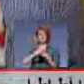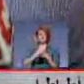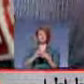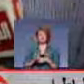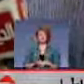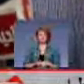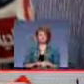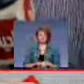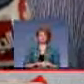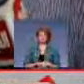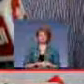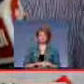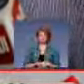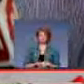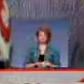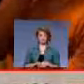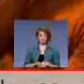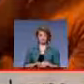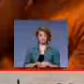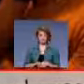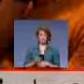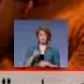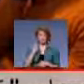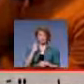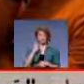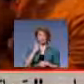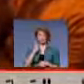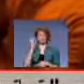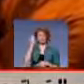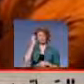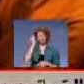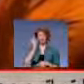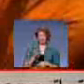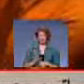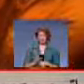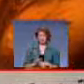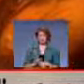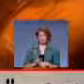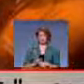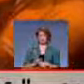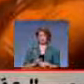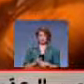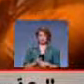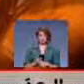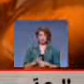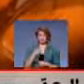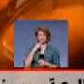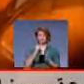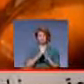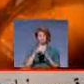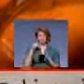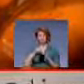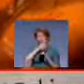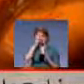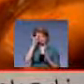علم محدود ممكن يعني في ناس عندها معارف اخرى فعشان كده احنا حتى الان انا بسالك السؤال هل البيت ده فيه جن؟ هل البيت ده فيه عفاريت؟ هل